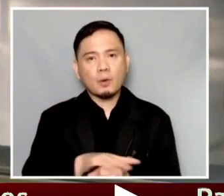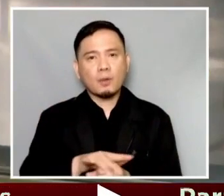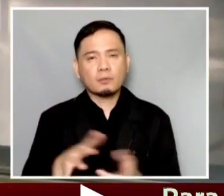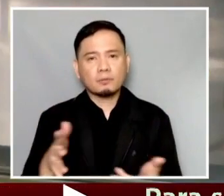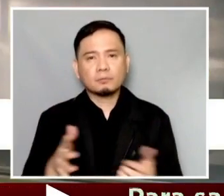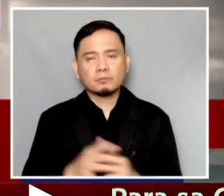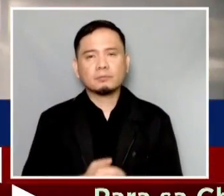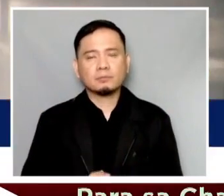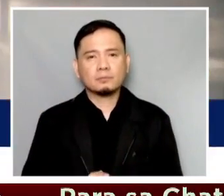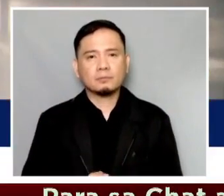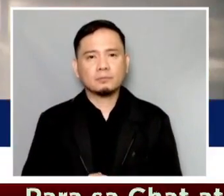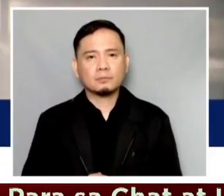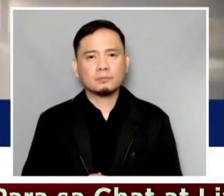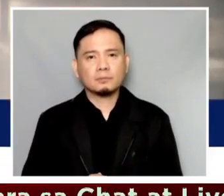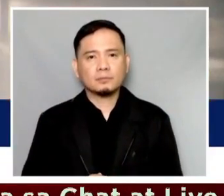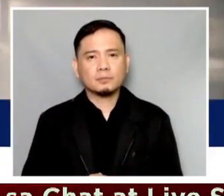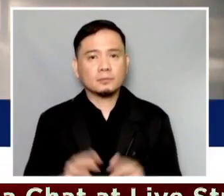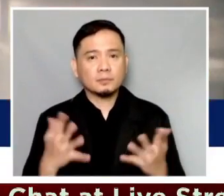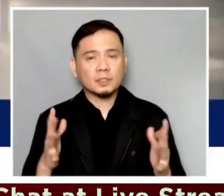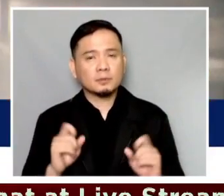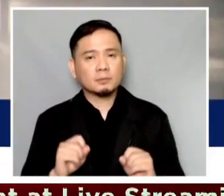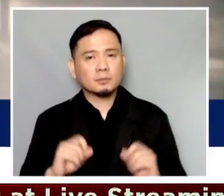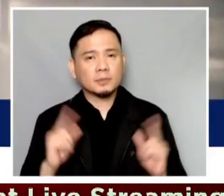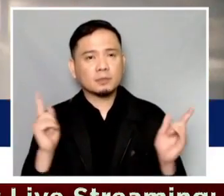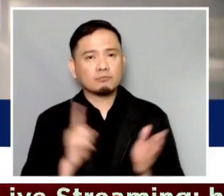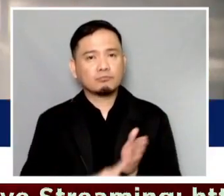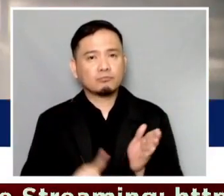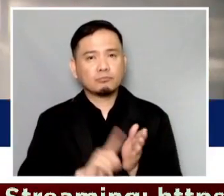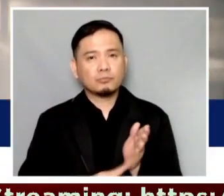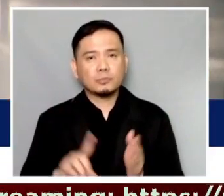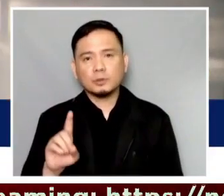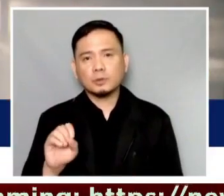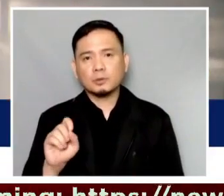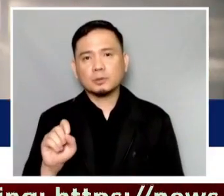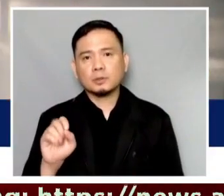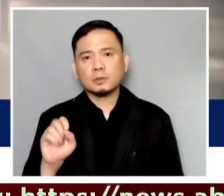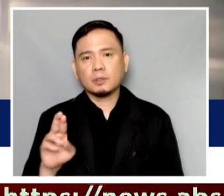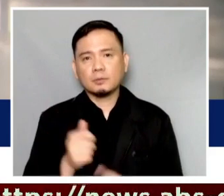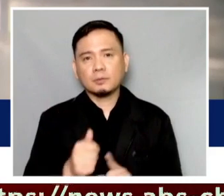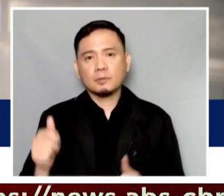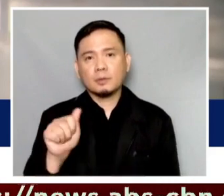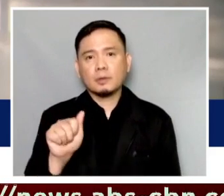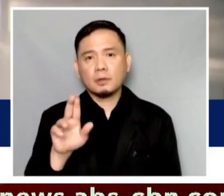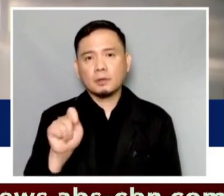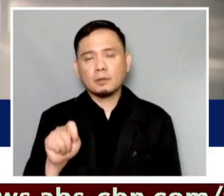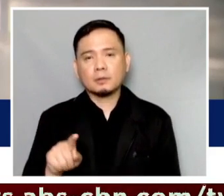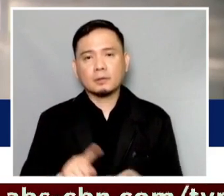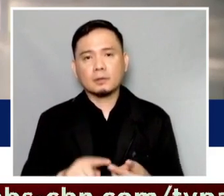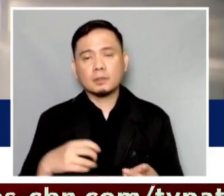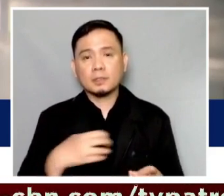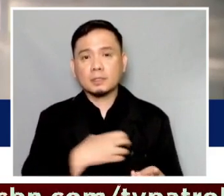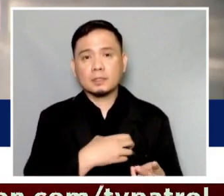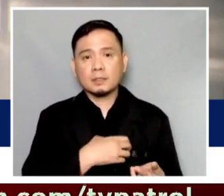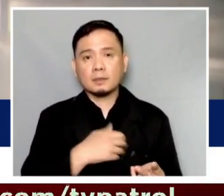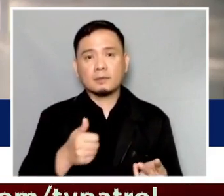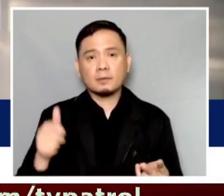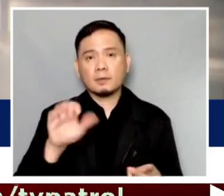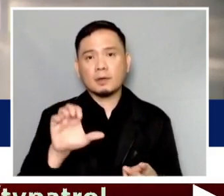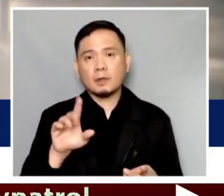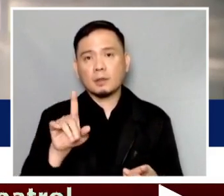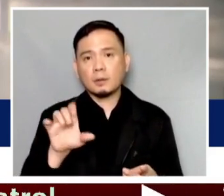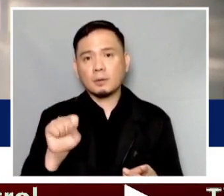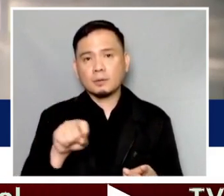Alvin, nagsagawa ng sorpresang inspection si DOTR Chief Art Lugade dito kanina at si PNP Chief Leonardo Carlos at sa kanilang